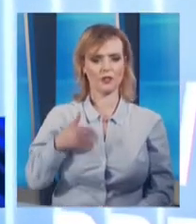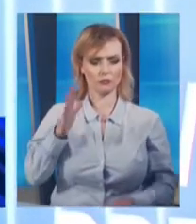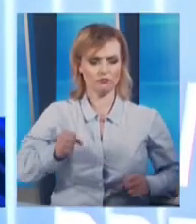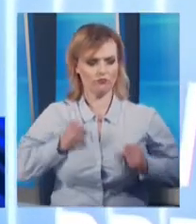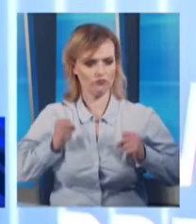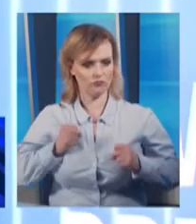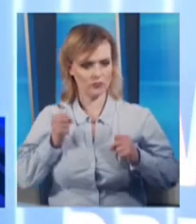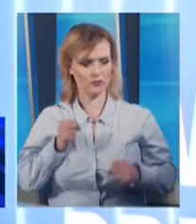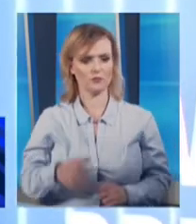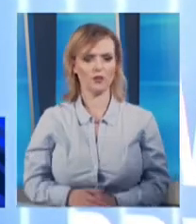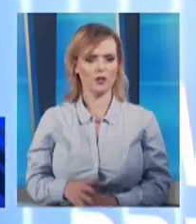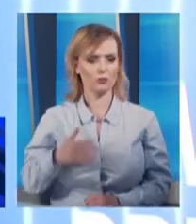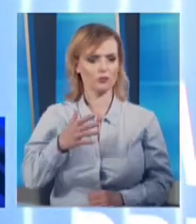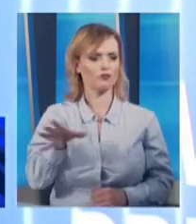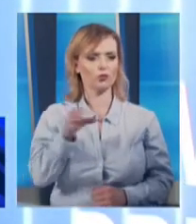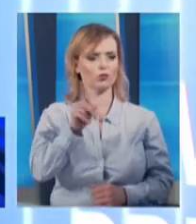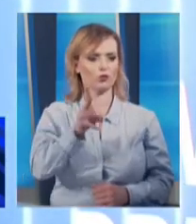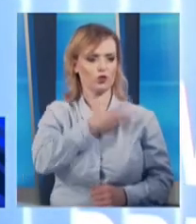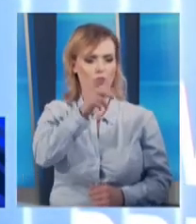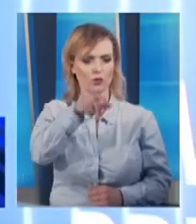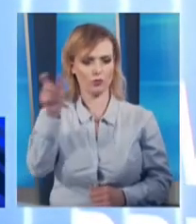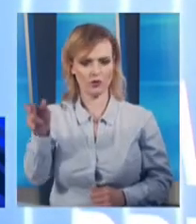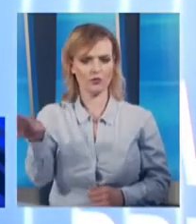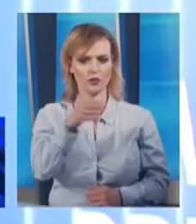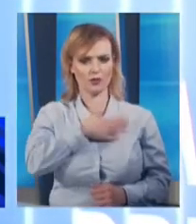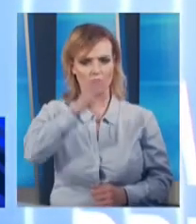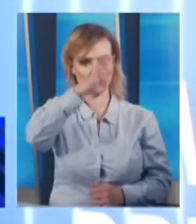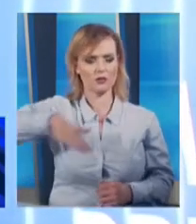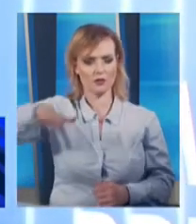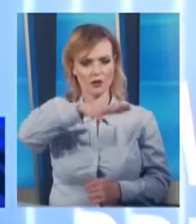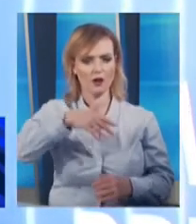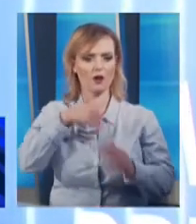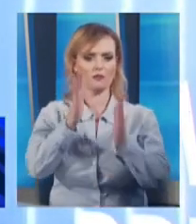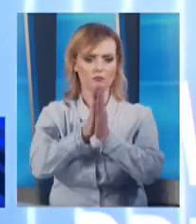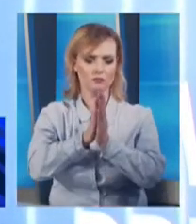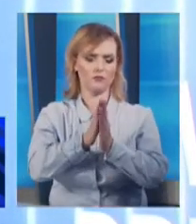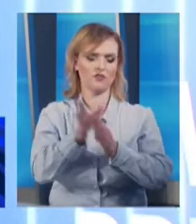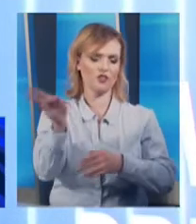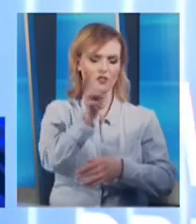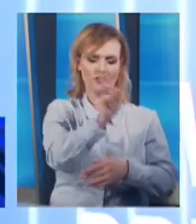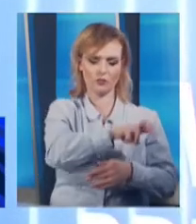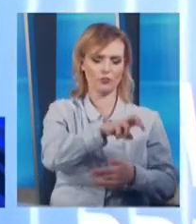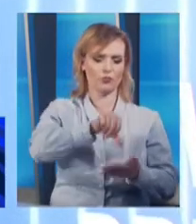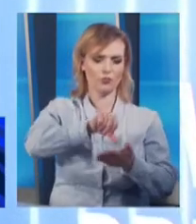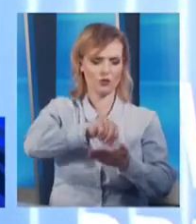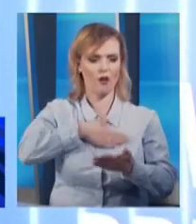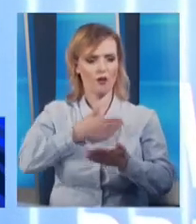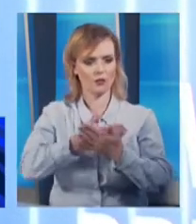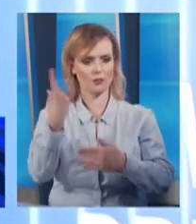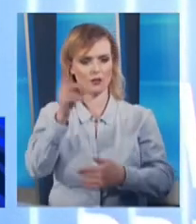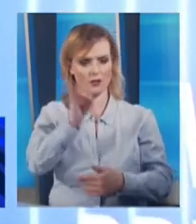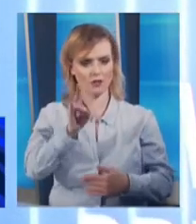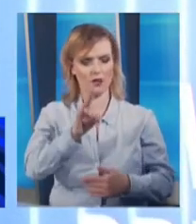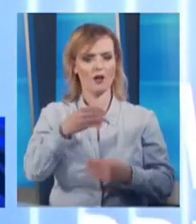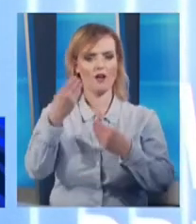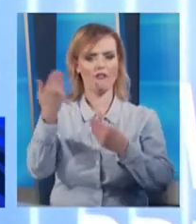obiectivele pe care le au cetățenii Republicii Moldova și întreaga noastră țară. Vă rog să ieșiți cu toții la vot pe data din 1 noiembrie și să dați